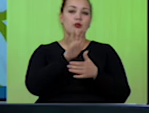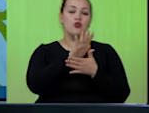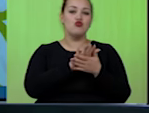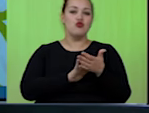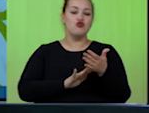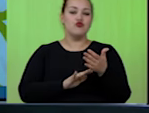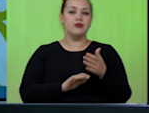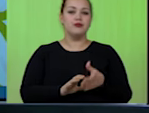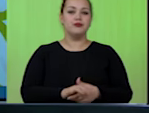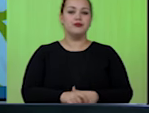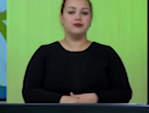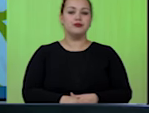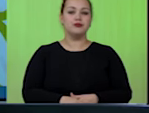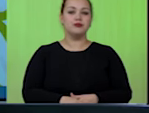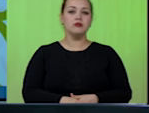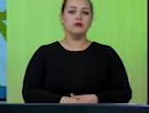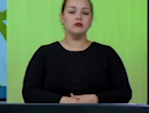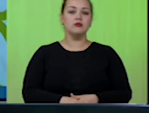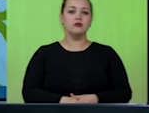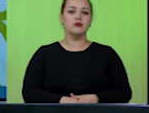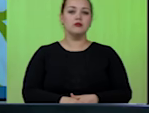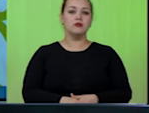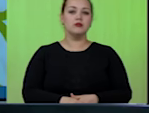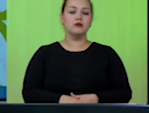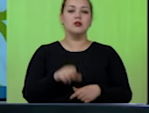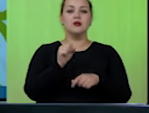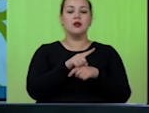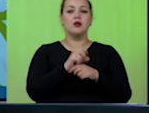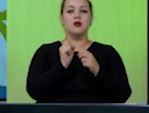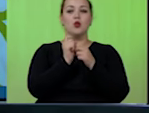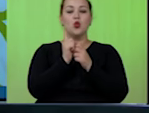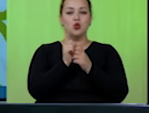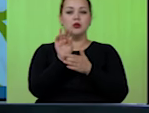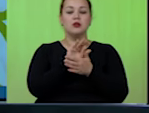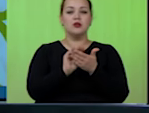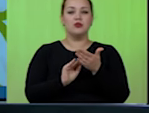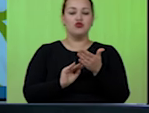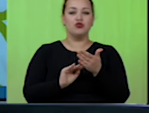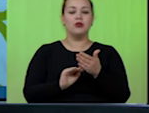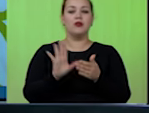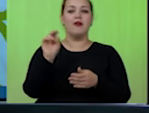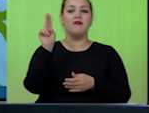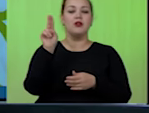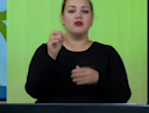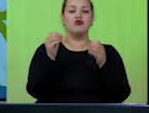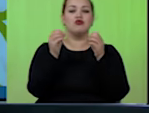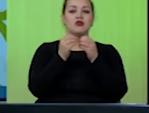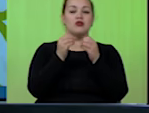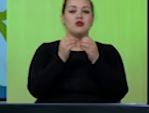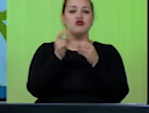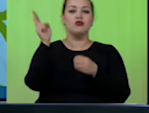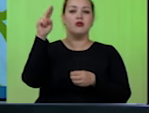Продолжаем дальше. Задание одиннадцатое. Запишите в виде десятичной